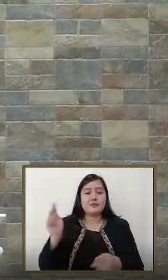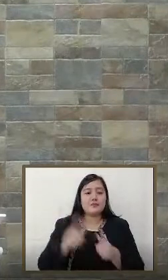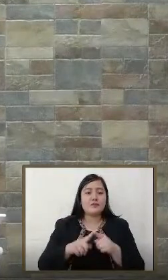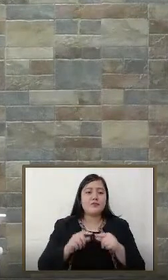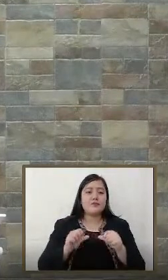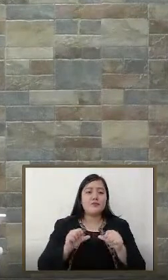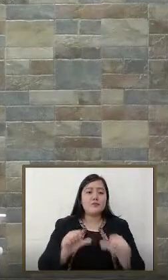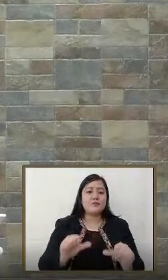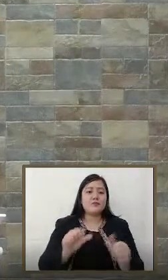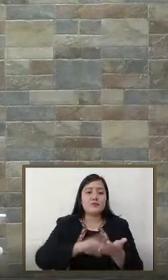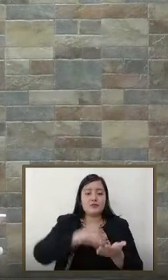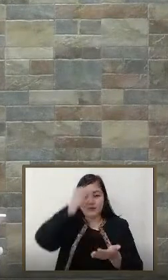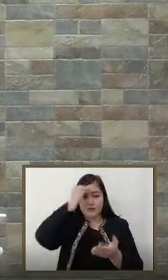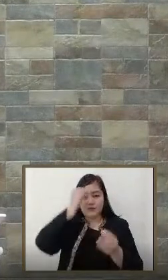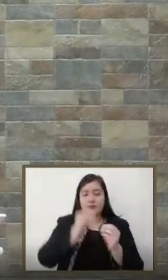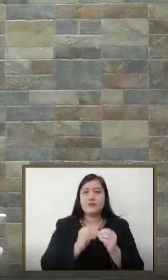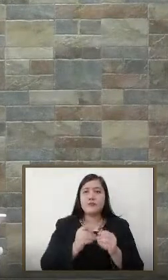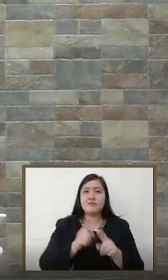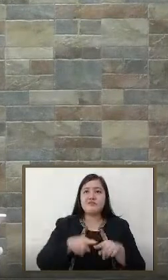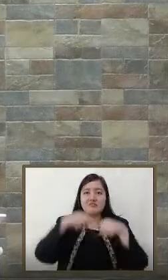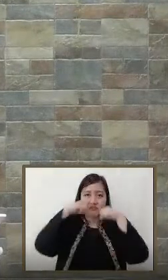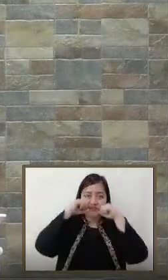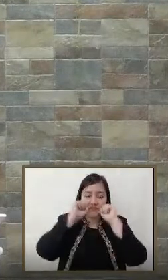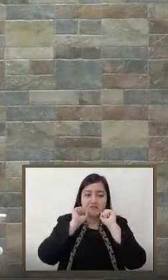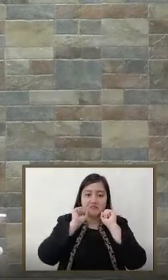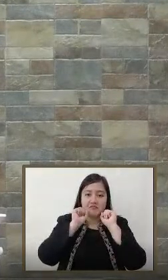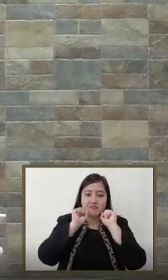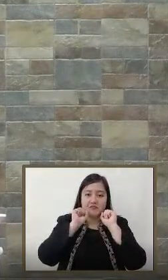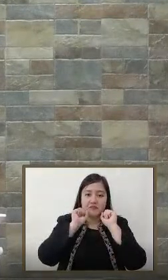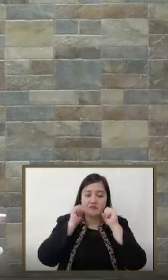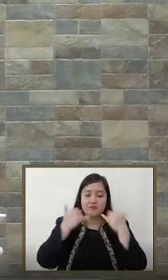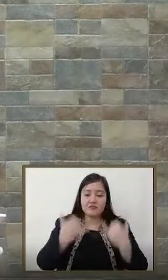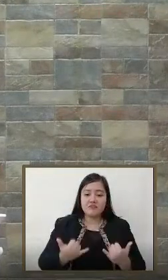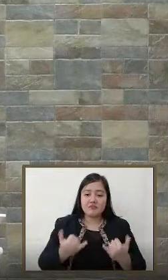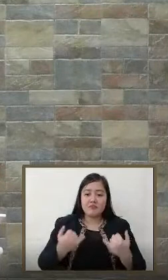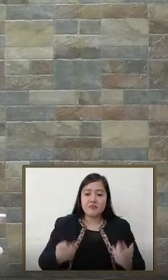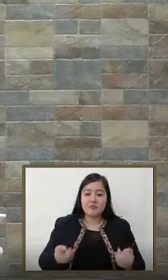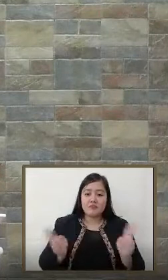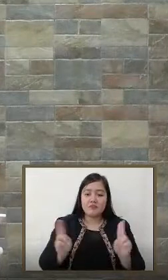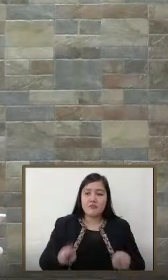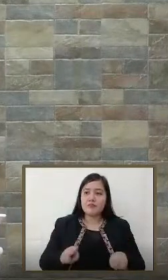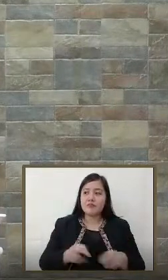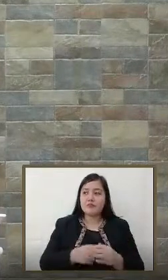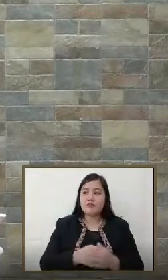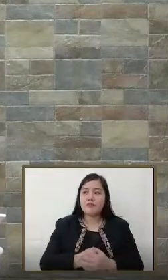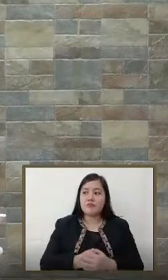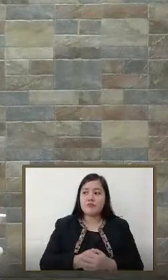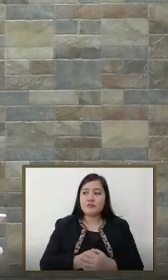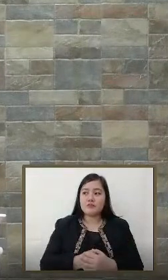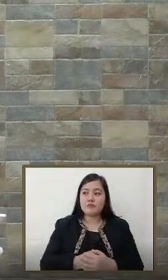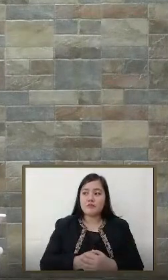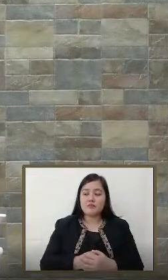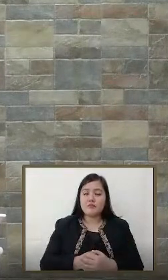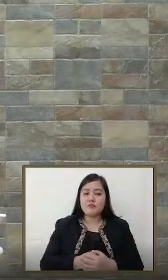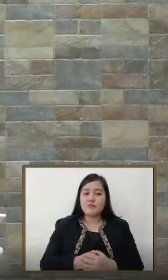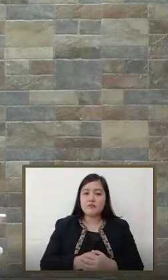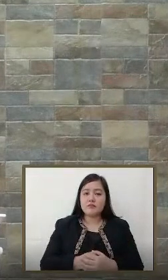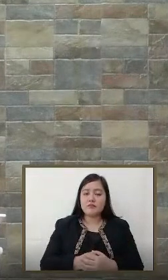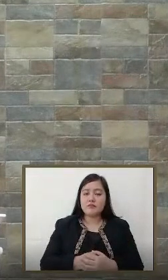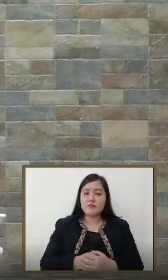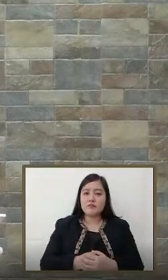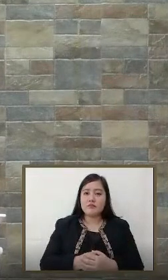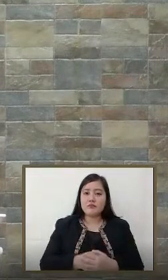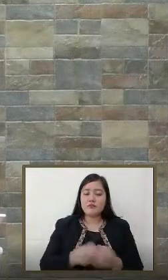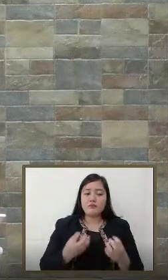But ang nakakalungkot nga lang ngayon, mga kapatid, ito yung nangyayari ngayon. Ayaw, hindi nila kinuha yung wisdom ng Diyos at nag-realize